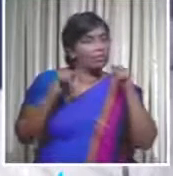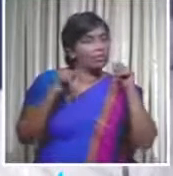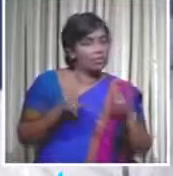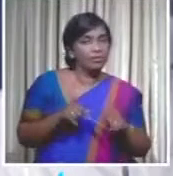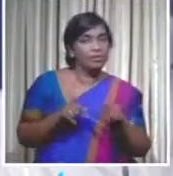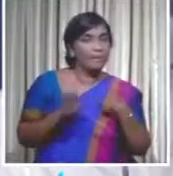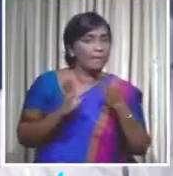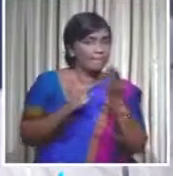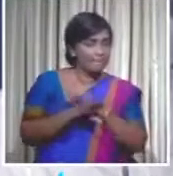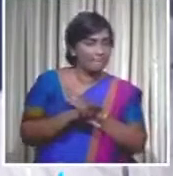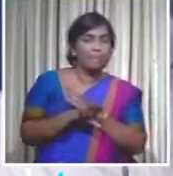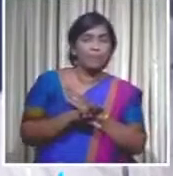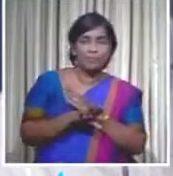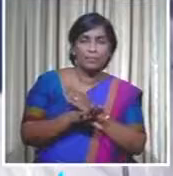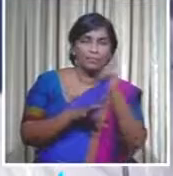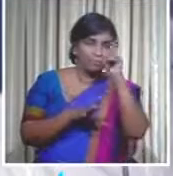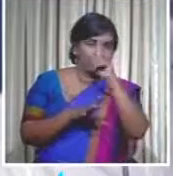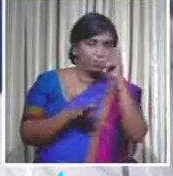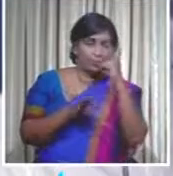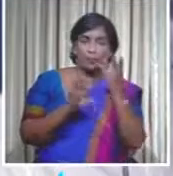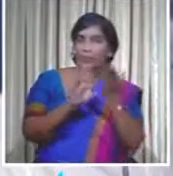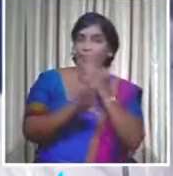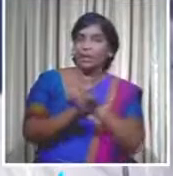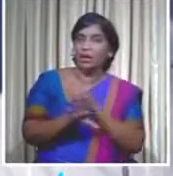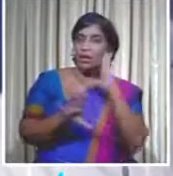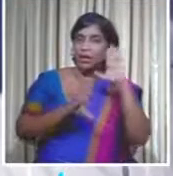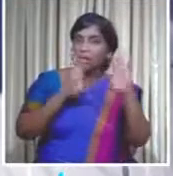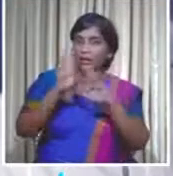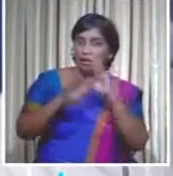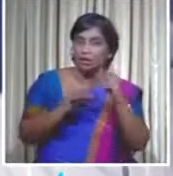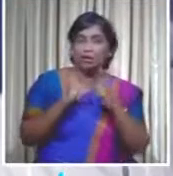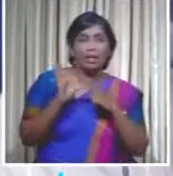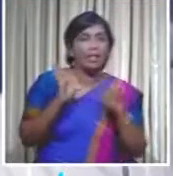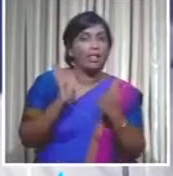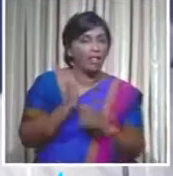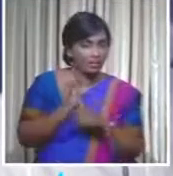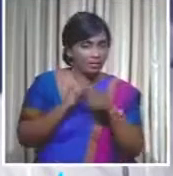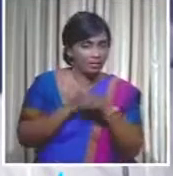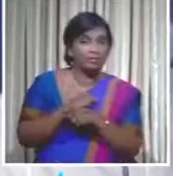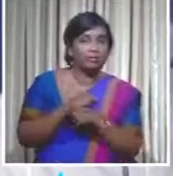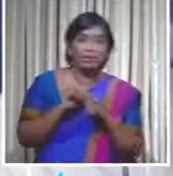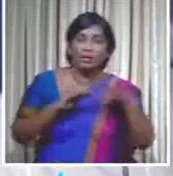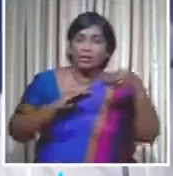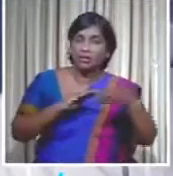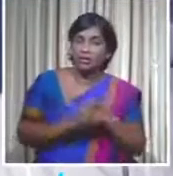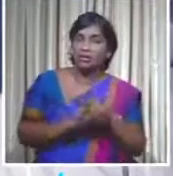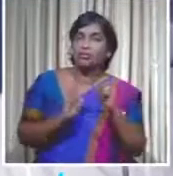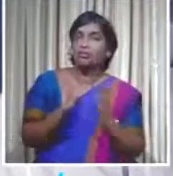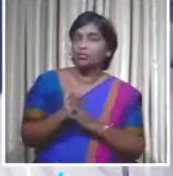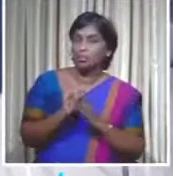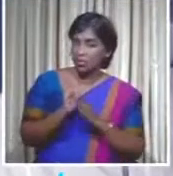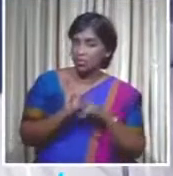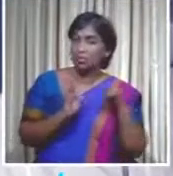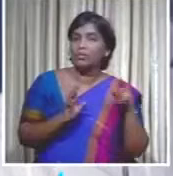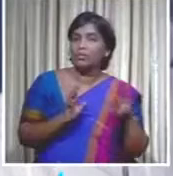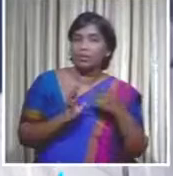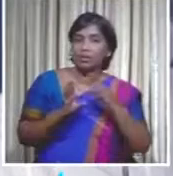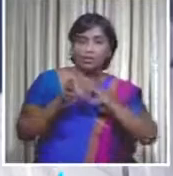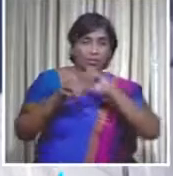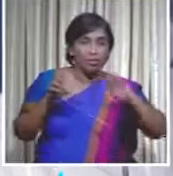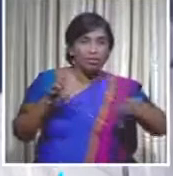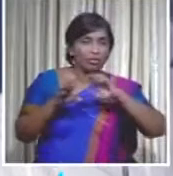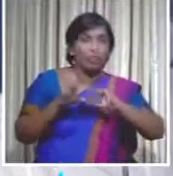अभी पौकीयदासकट खाली तोरतुर धनगनी मे पनते अटते अल्लस दूषण कमिसम इला